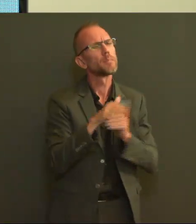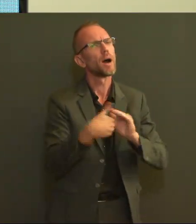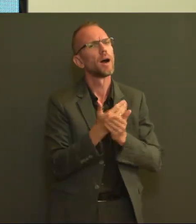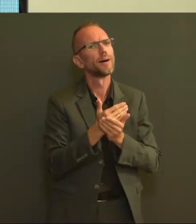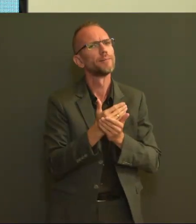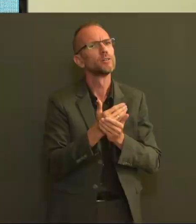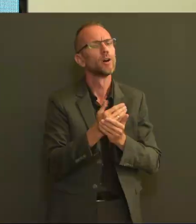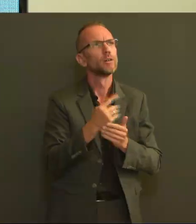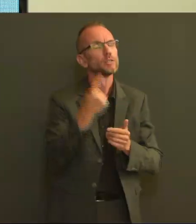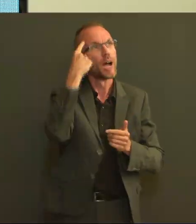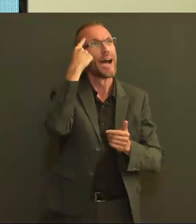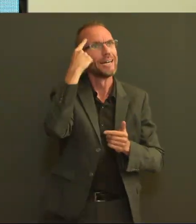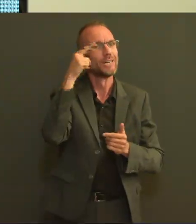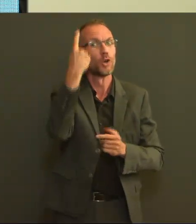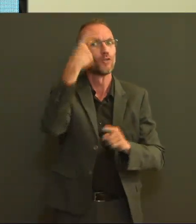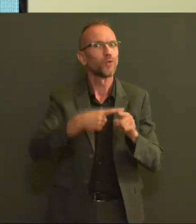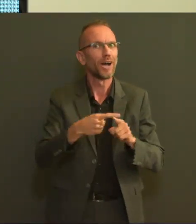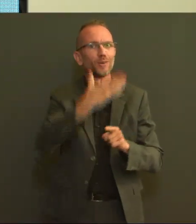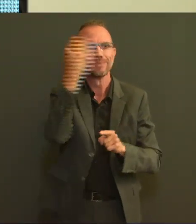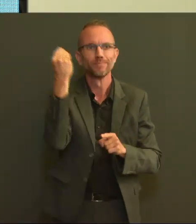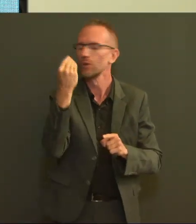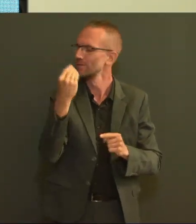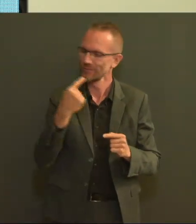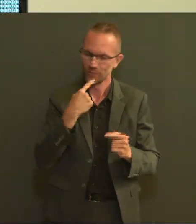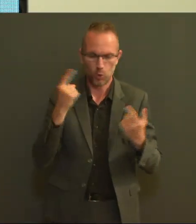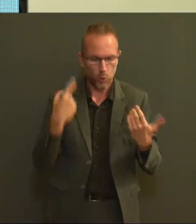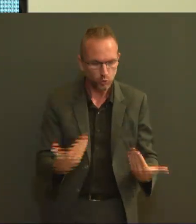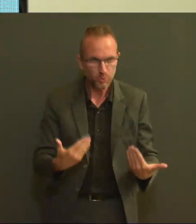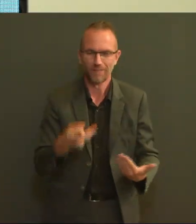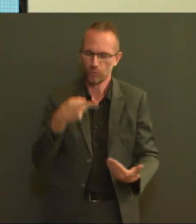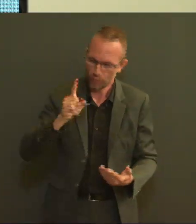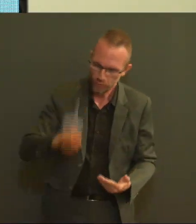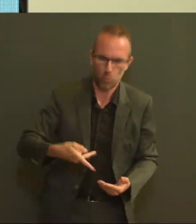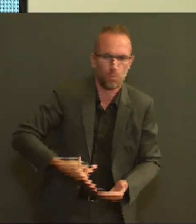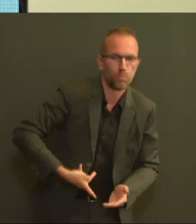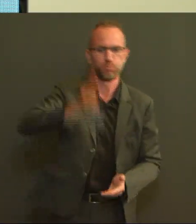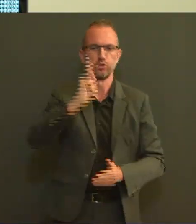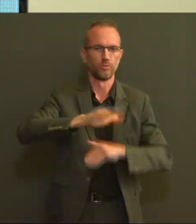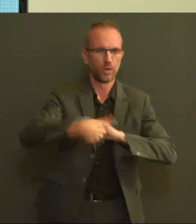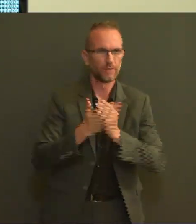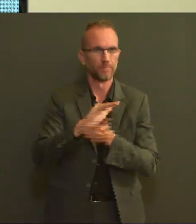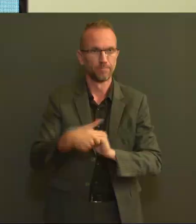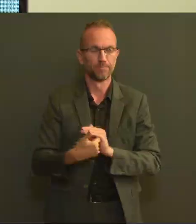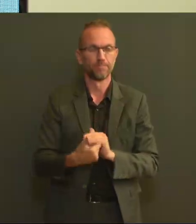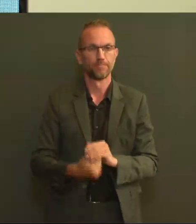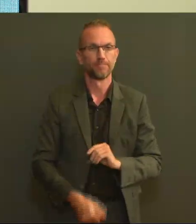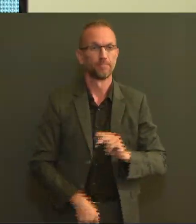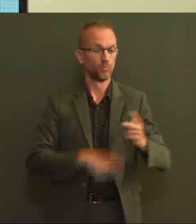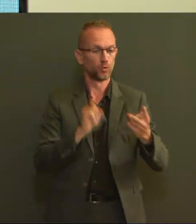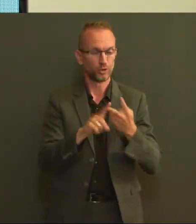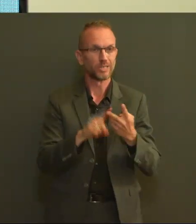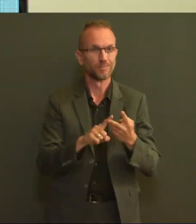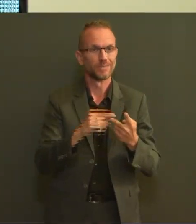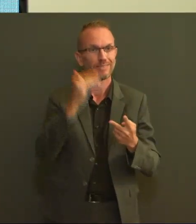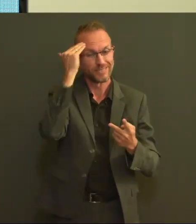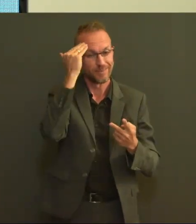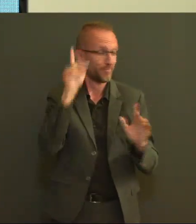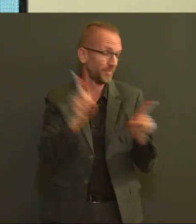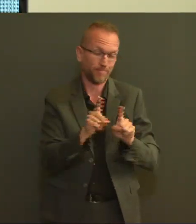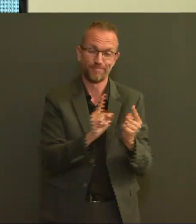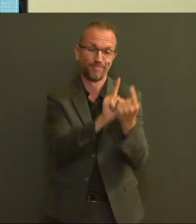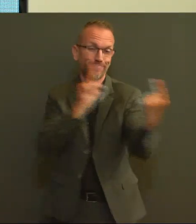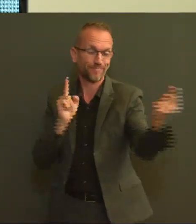Gardez au moins 1,50 m de distance et portez votre masque dans les endroits fréquentés, masque qui doit couvrir la bouche et le